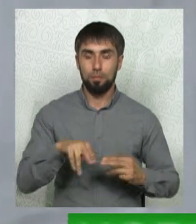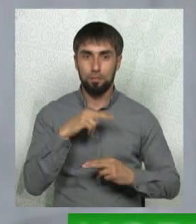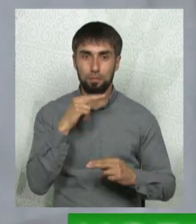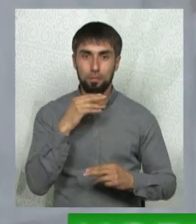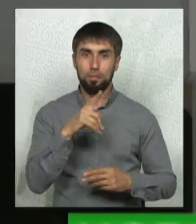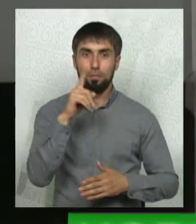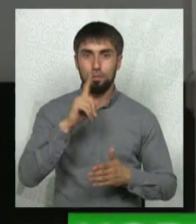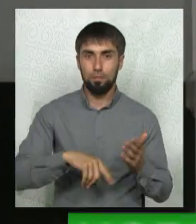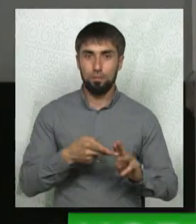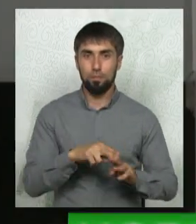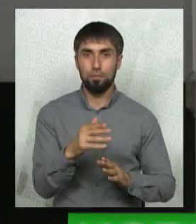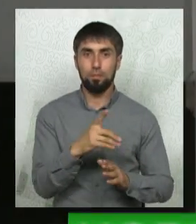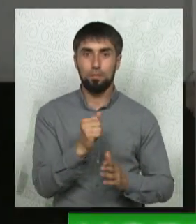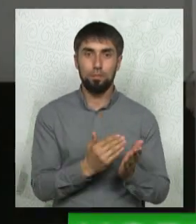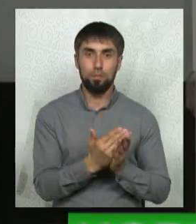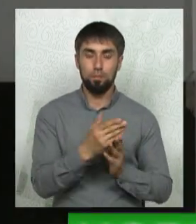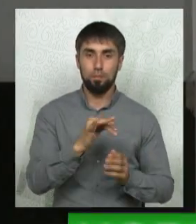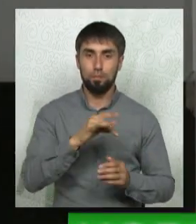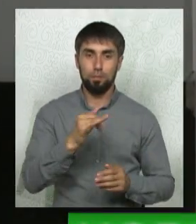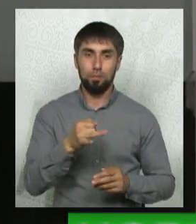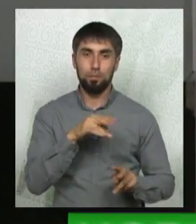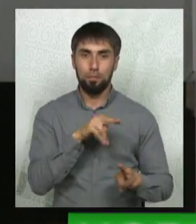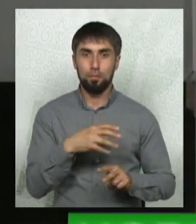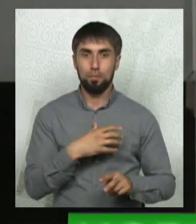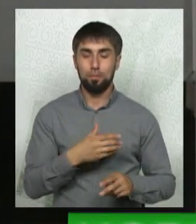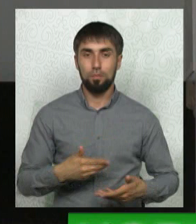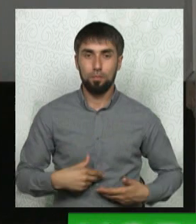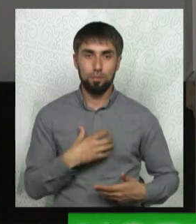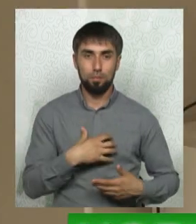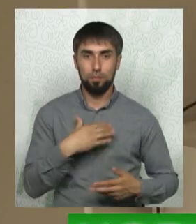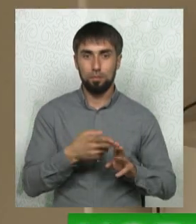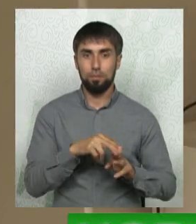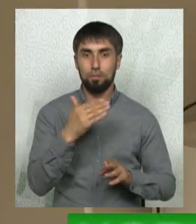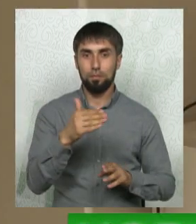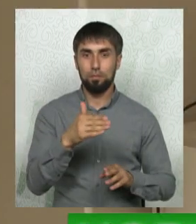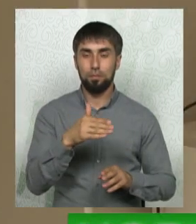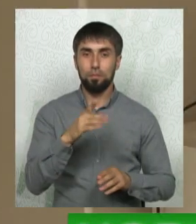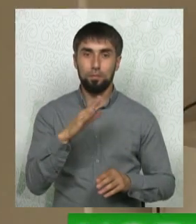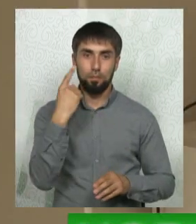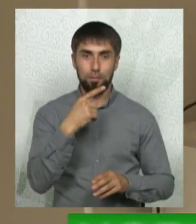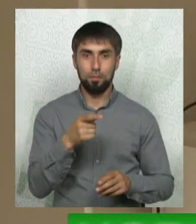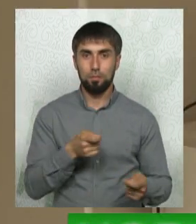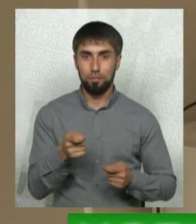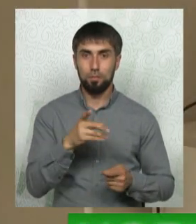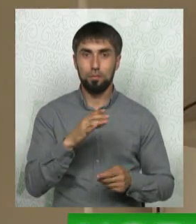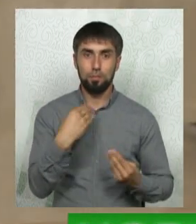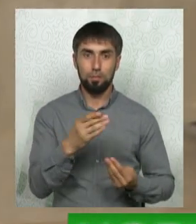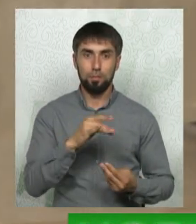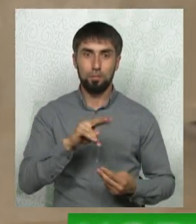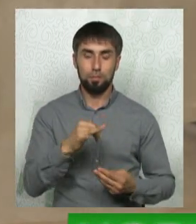признание заслуг на высоком уровне, поддержка и контроль в жизненно важных вопросах в лице руководителей республики стимулирует и дает